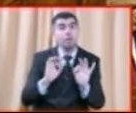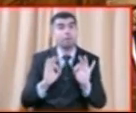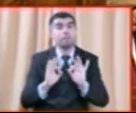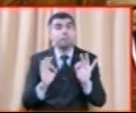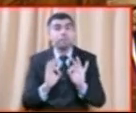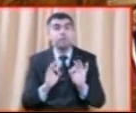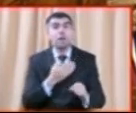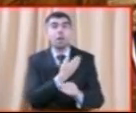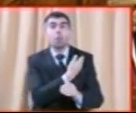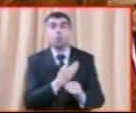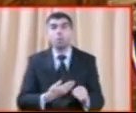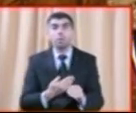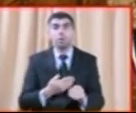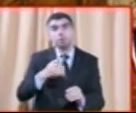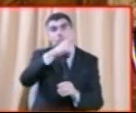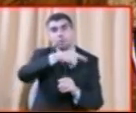النازلة